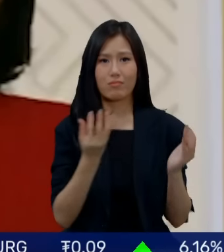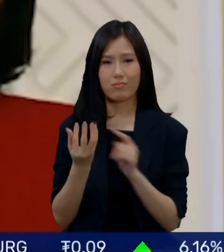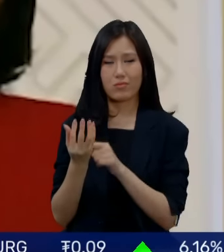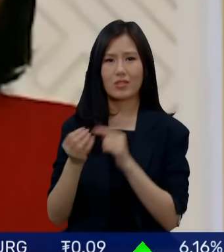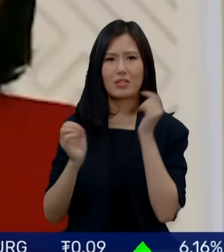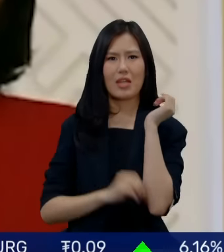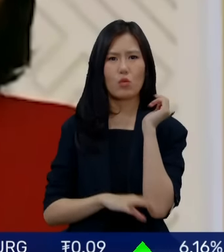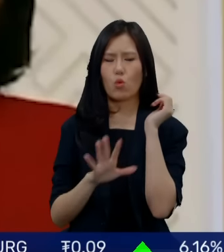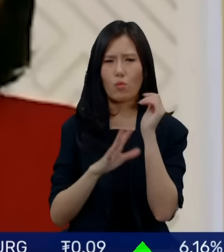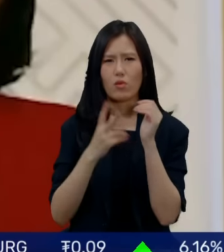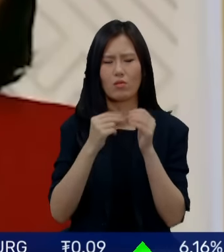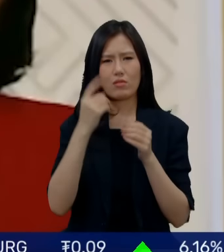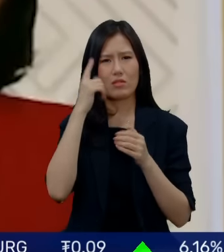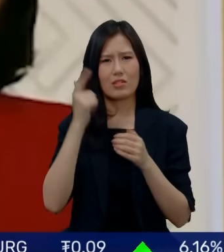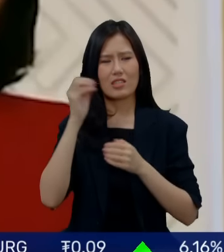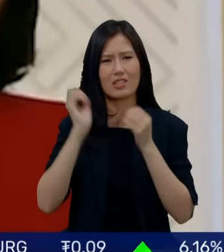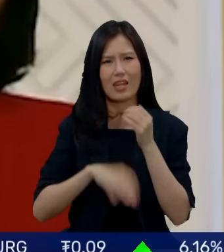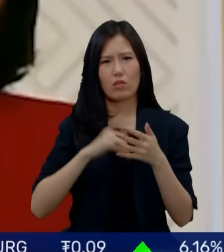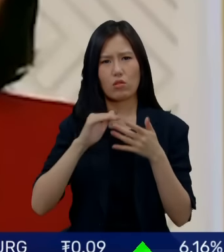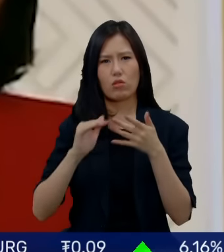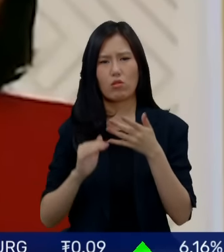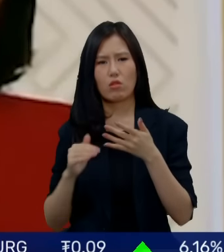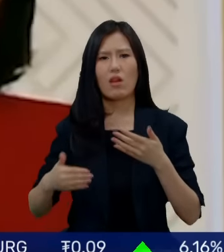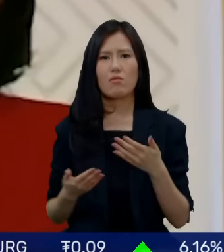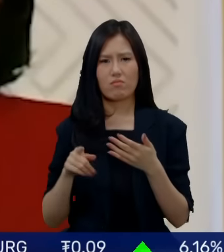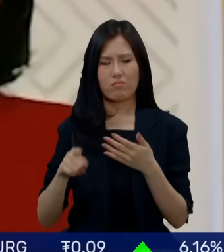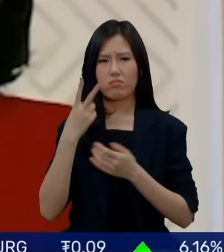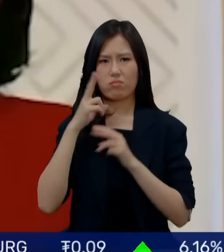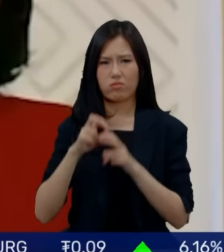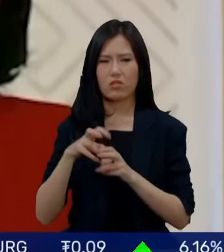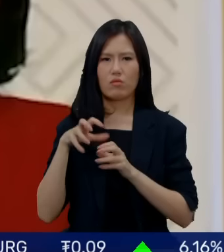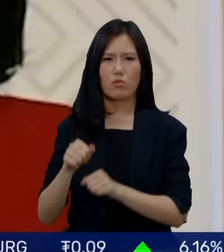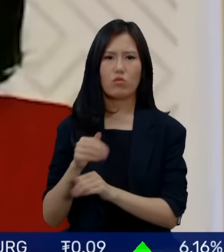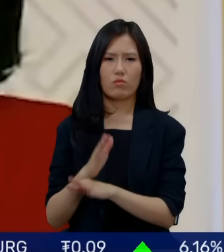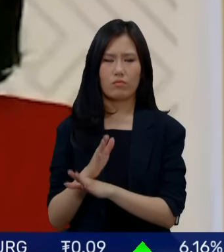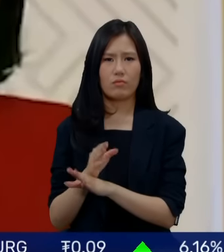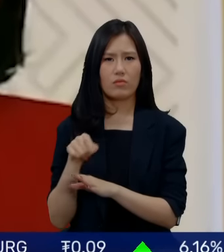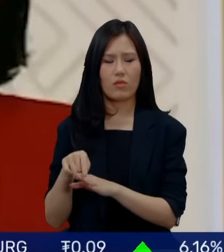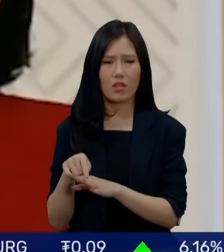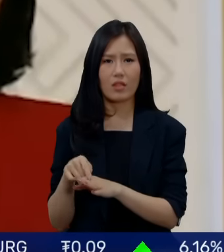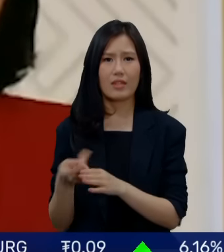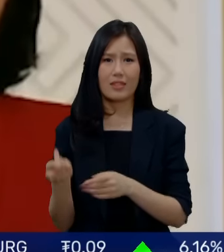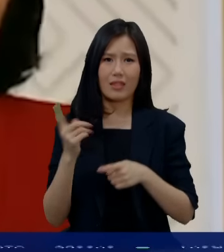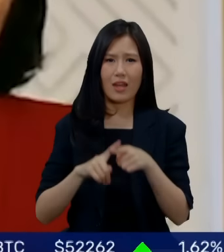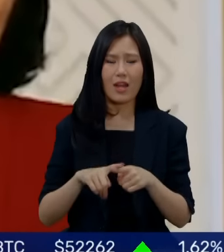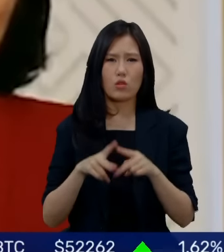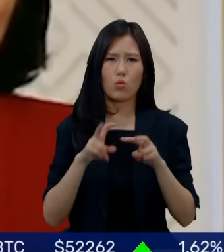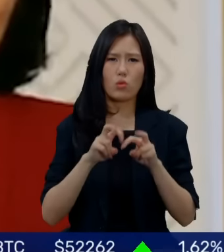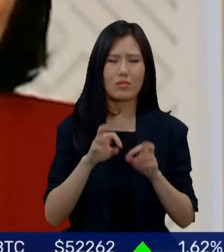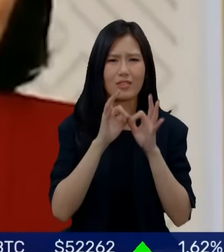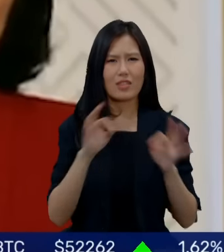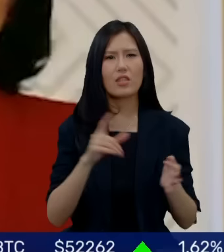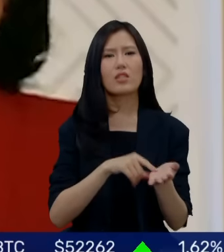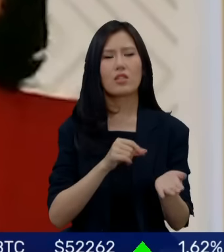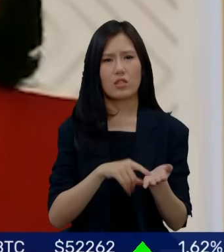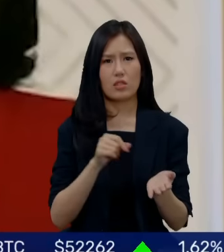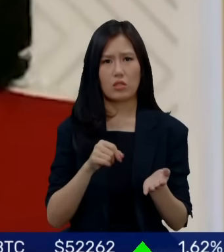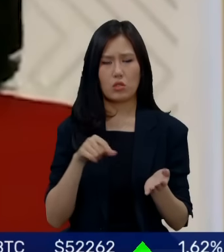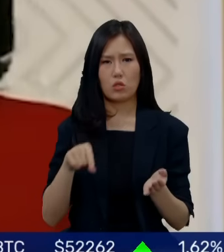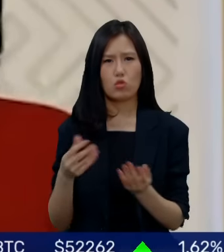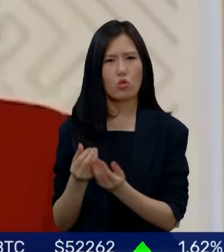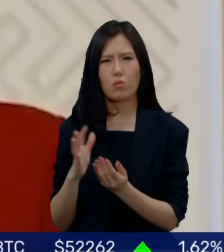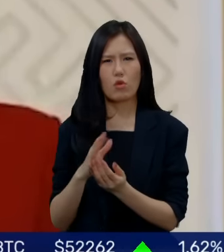байна гэсэн ийм мэдээ гарч байгаа. Гэтэл нөгөө талаас нь энэ одоо судалгааг илүү өргөн цар хүрээтэйгээр хийх юм бол ерөөсөө Монголын хүн амын тийм агс нь